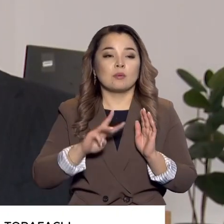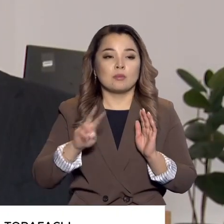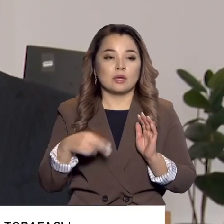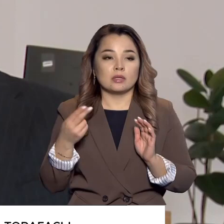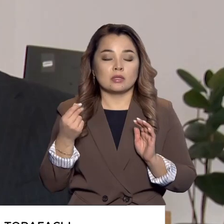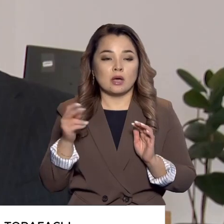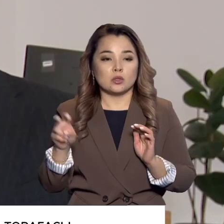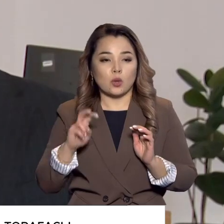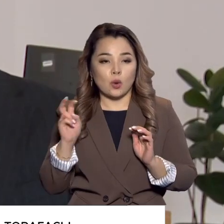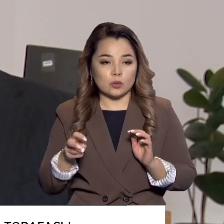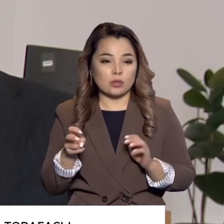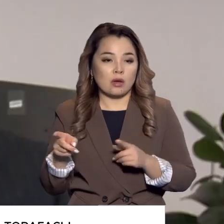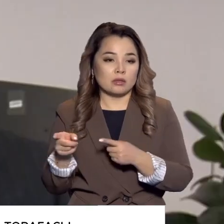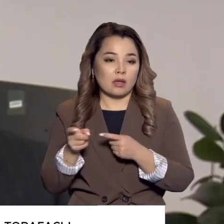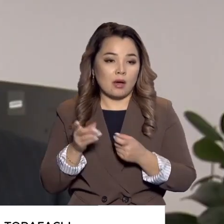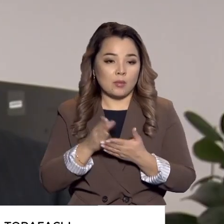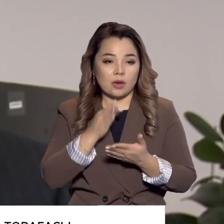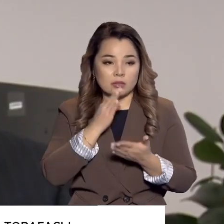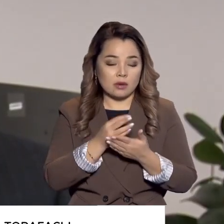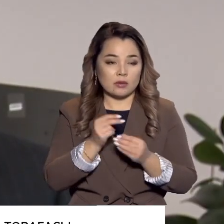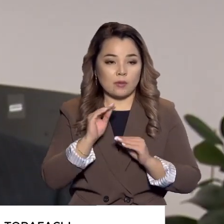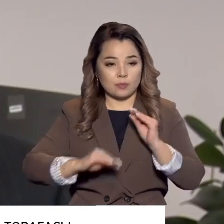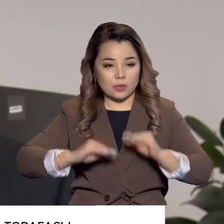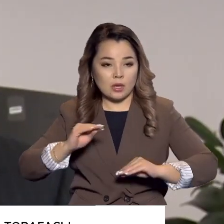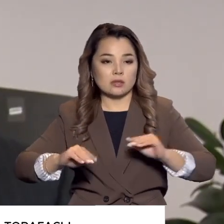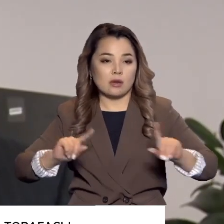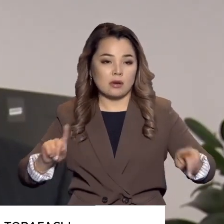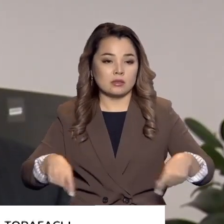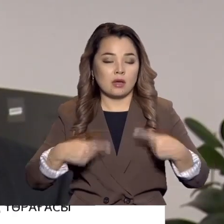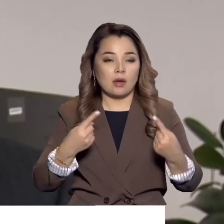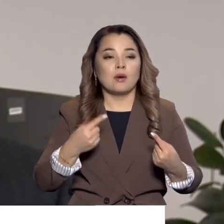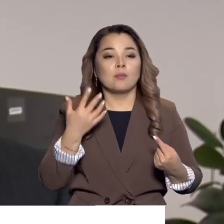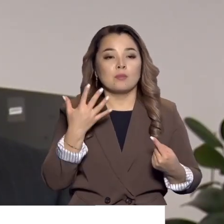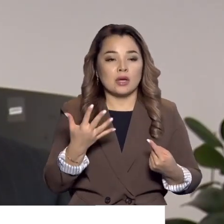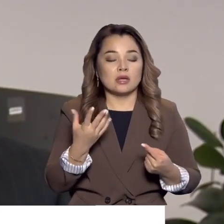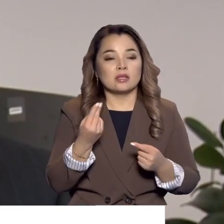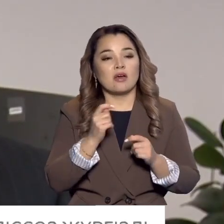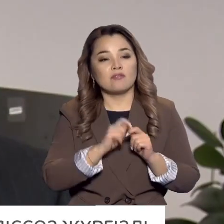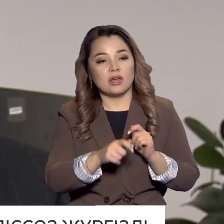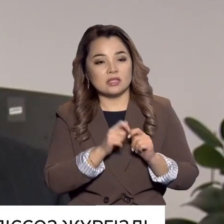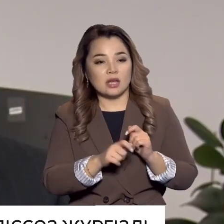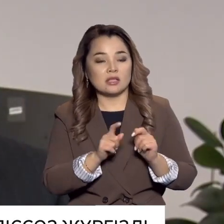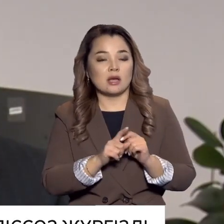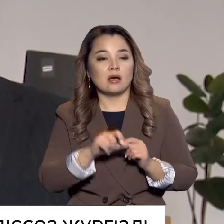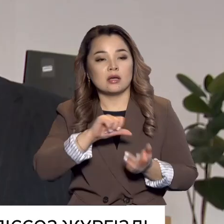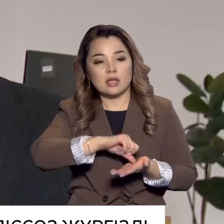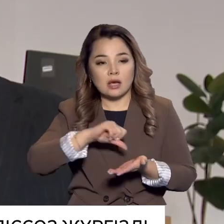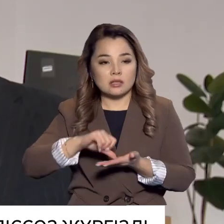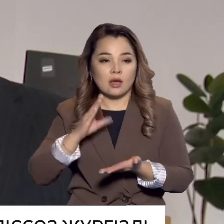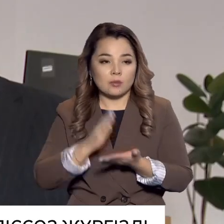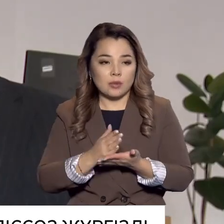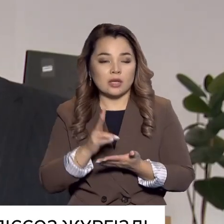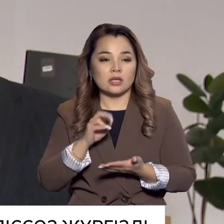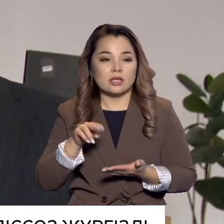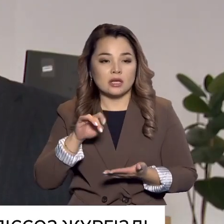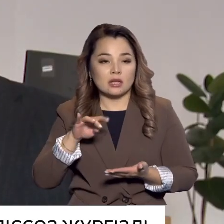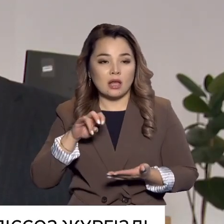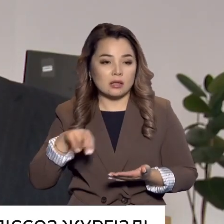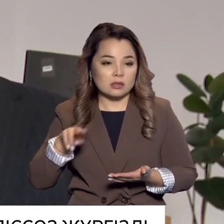астам ақш доллар тартылған болатын. Ең ірі 5 инвестор елдер Нидерланд,